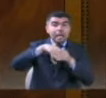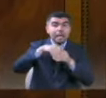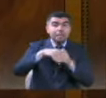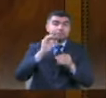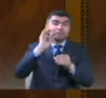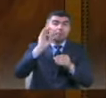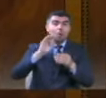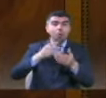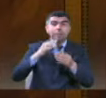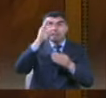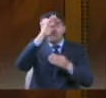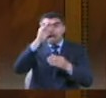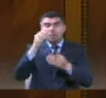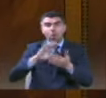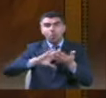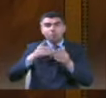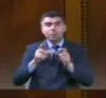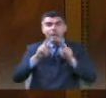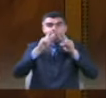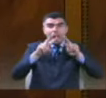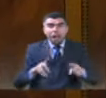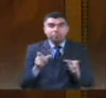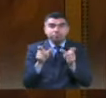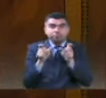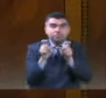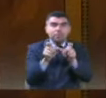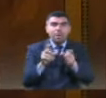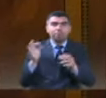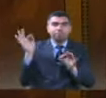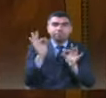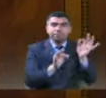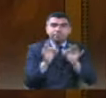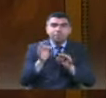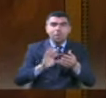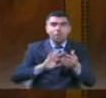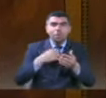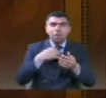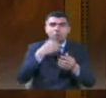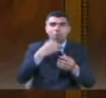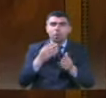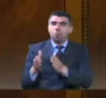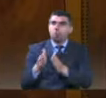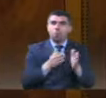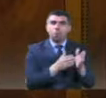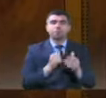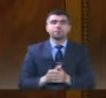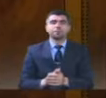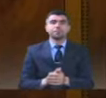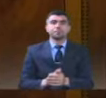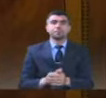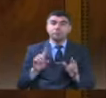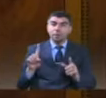مسؤولية سياسية بعيدا عن المزايدات والاتهامات، نقترح عليكم السيد الرئيس ما يلي.